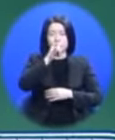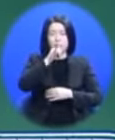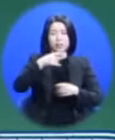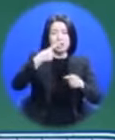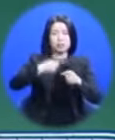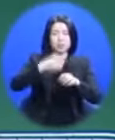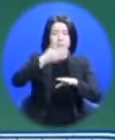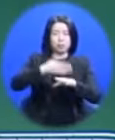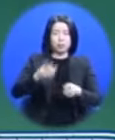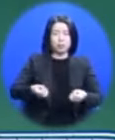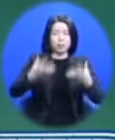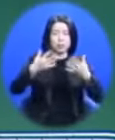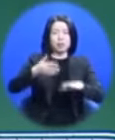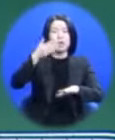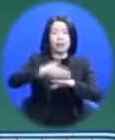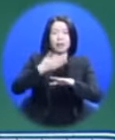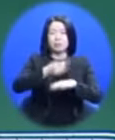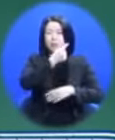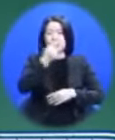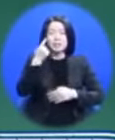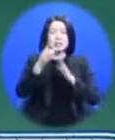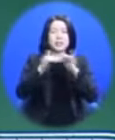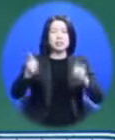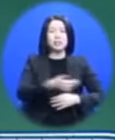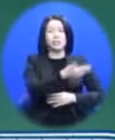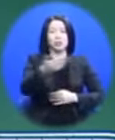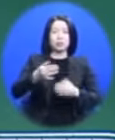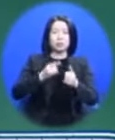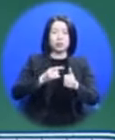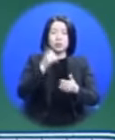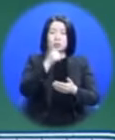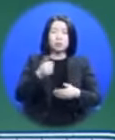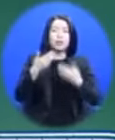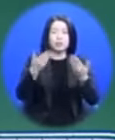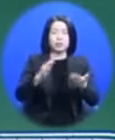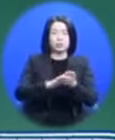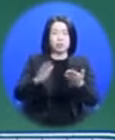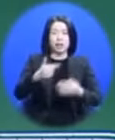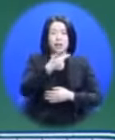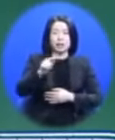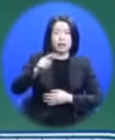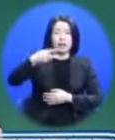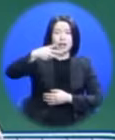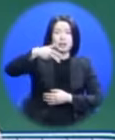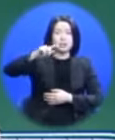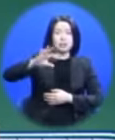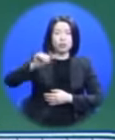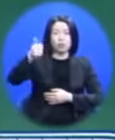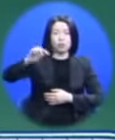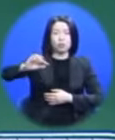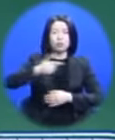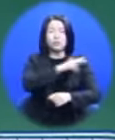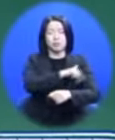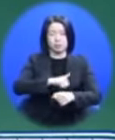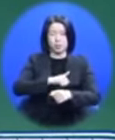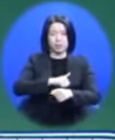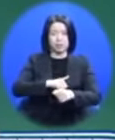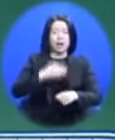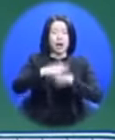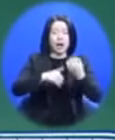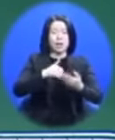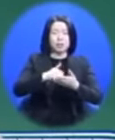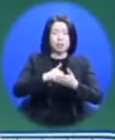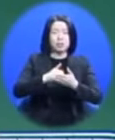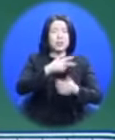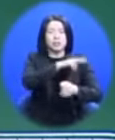맥주감사절 감사의 증인을 여러분에게 소개해드립니다. 우리 나종훈 집사님 나오셔서 하나님께서 집사님 안에 행하셨던 그